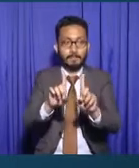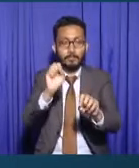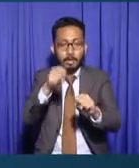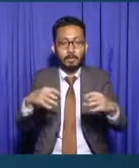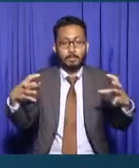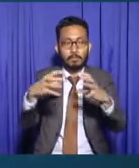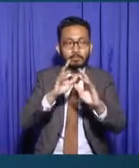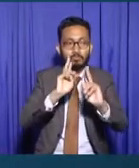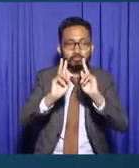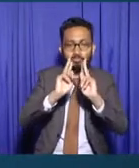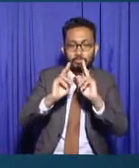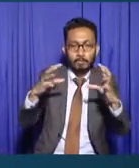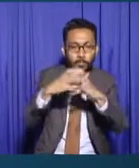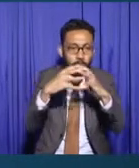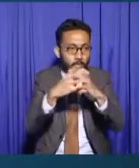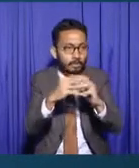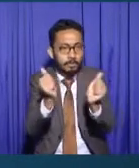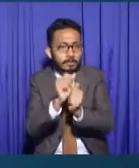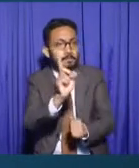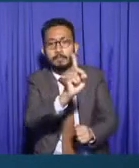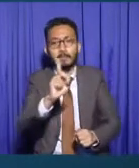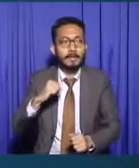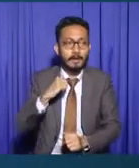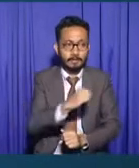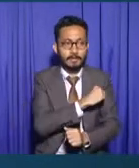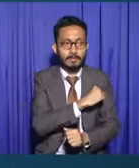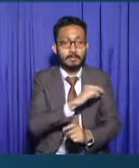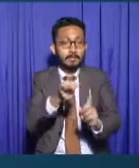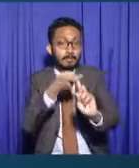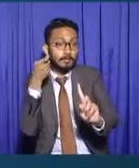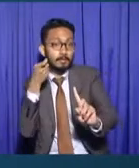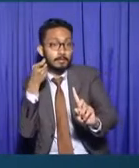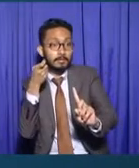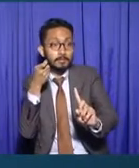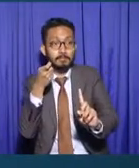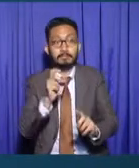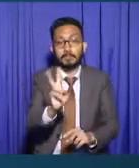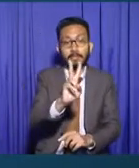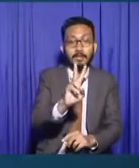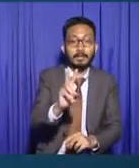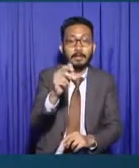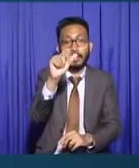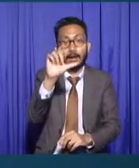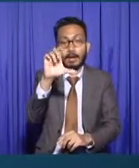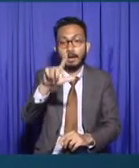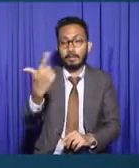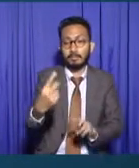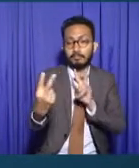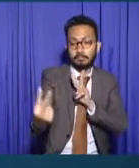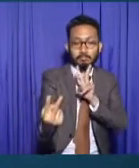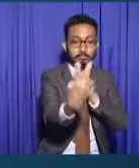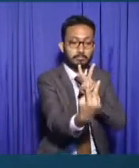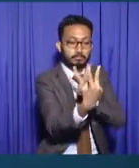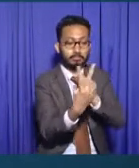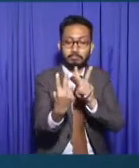daripada pasangan Alil boleh berkombinasi dengan mana-mana ahli dari